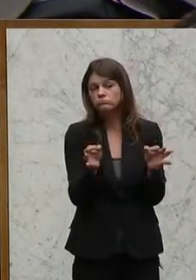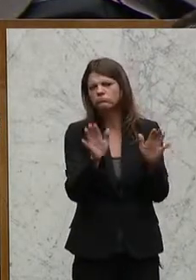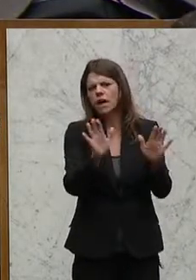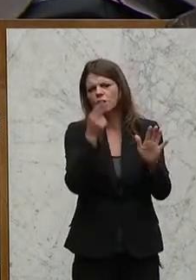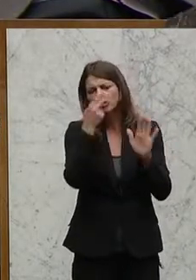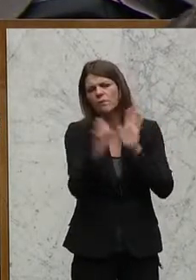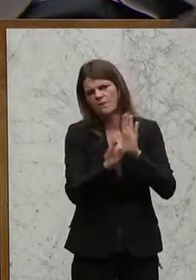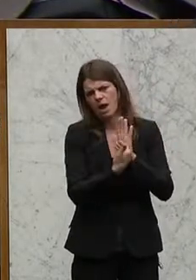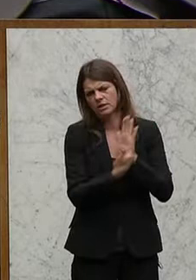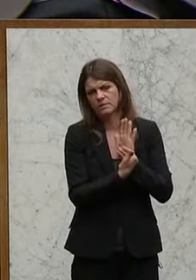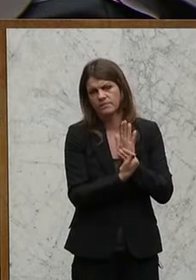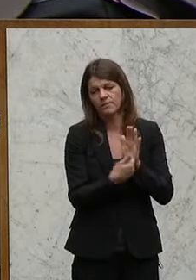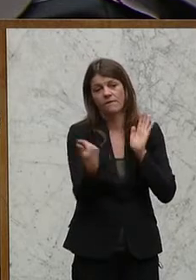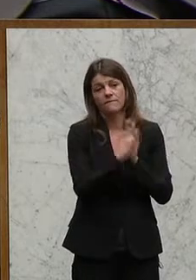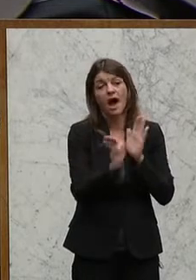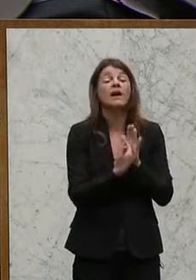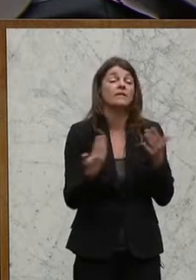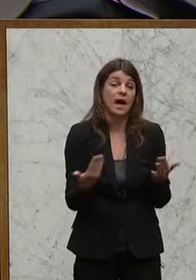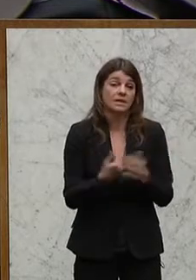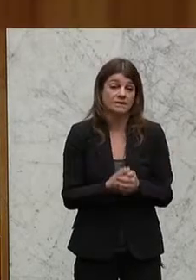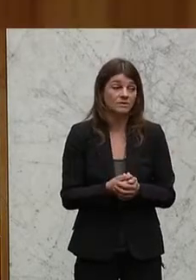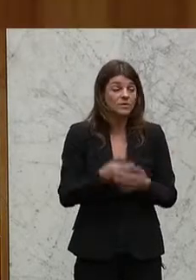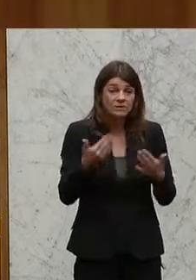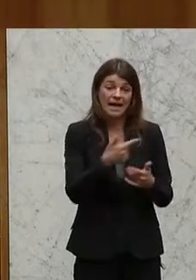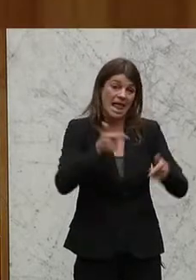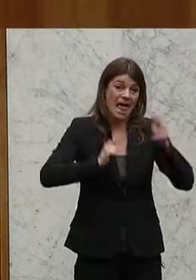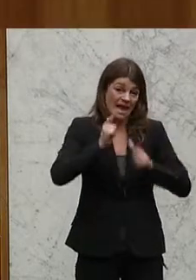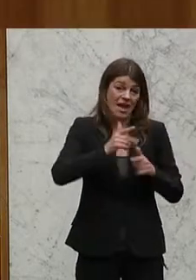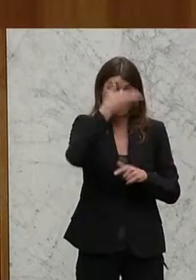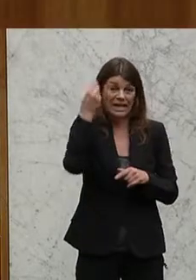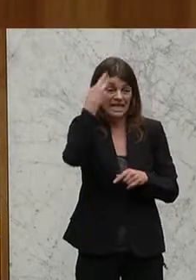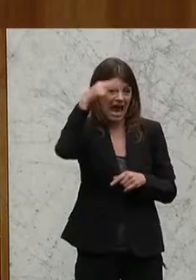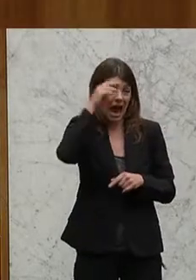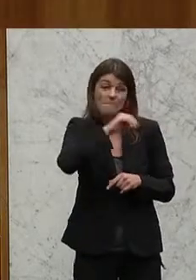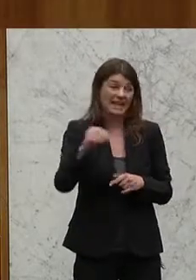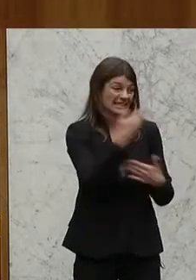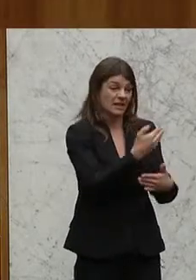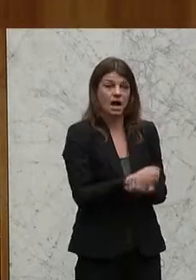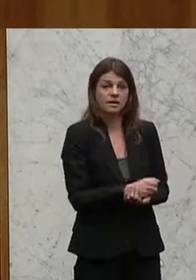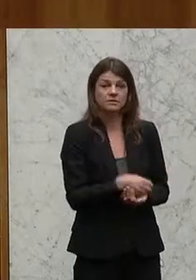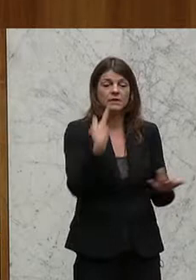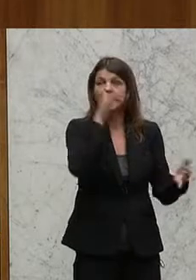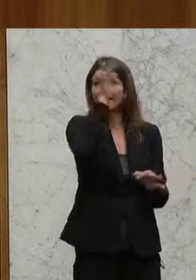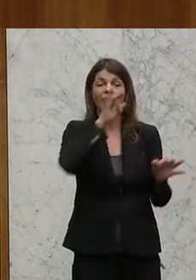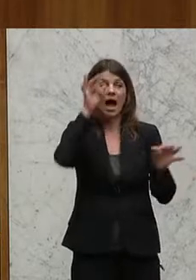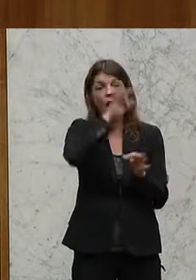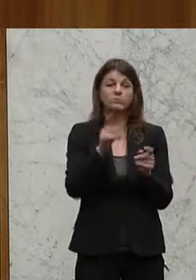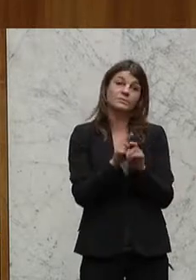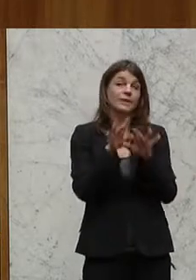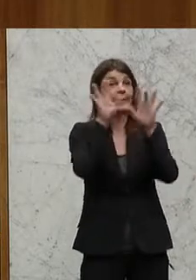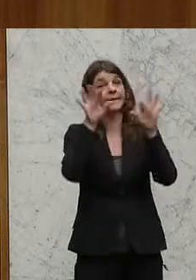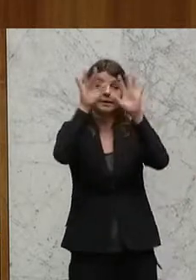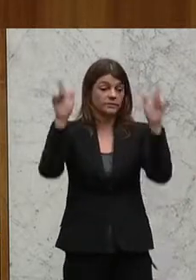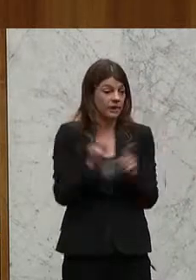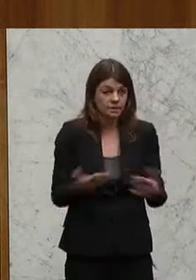uns einmal die Fakten an. Die Fakten sind, und das haben Sie leider vergessen, Herr Matznetter, in Ihrem Traum oder beziehungsweise